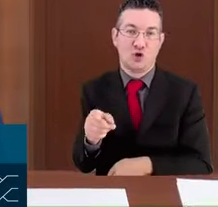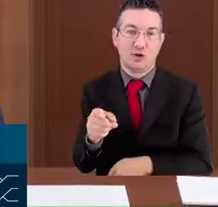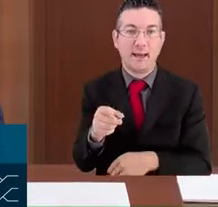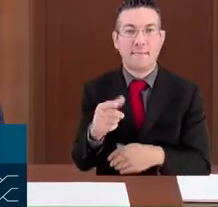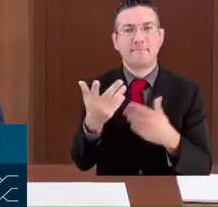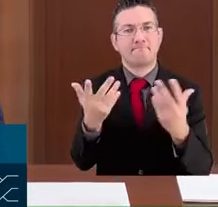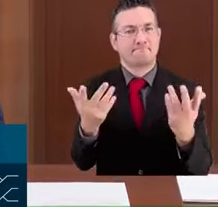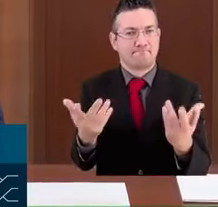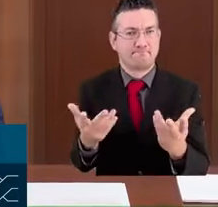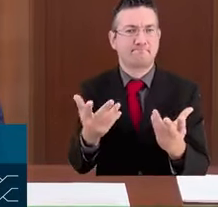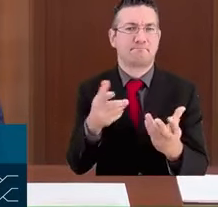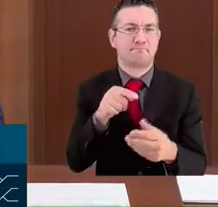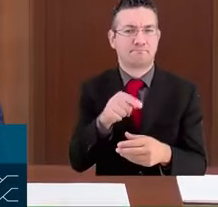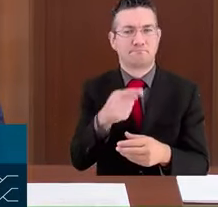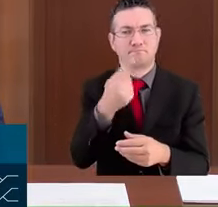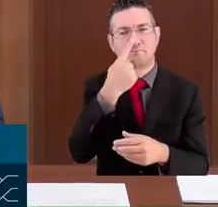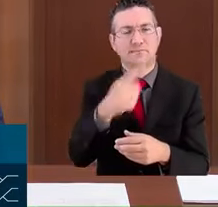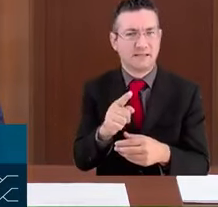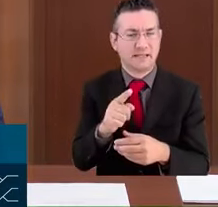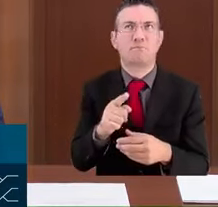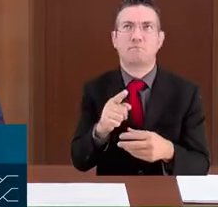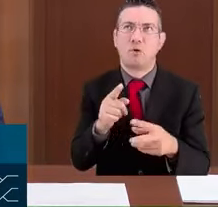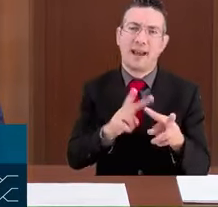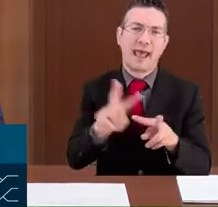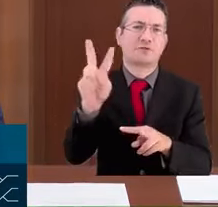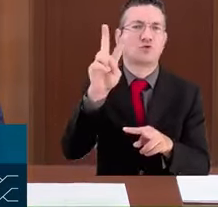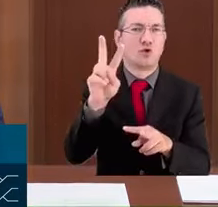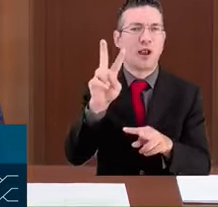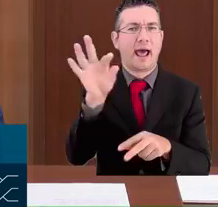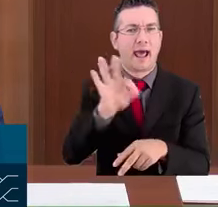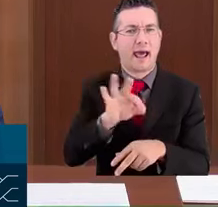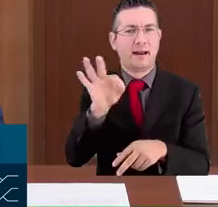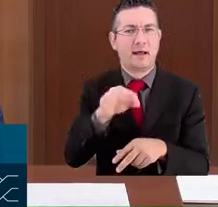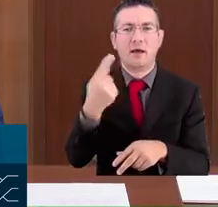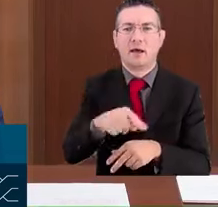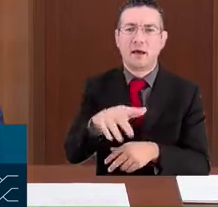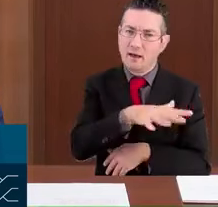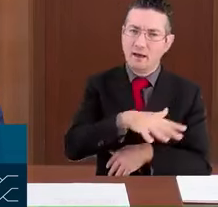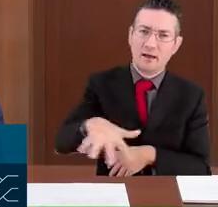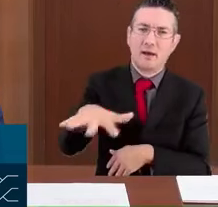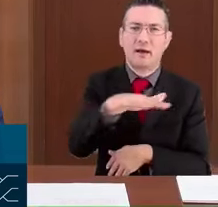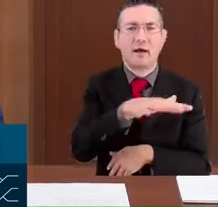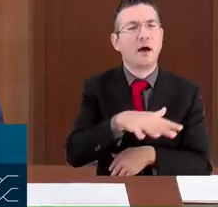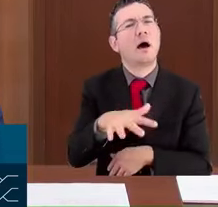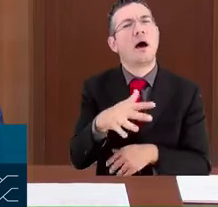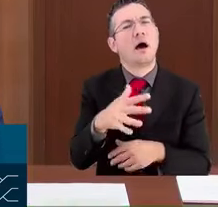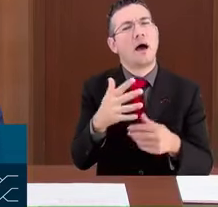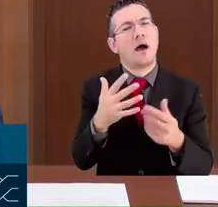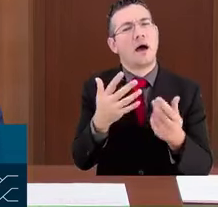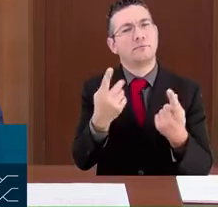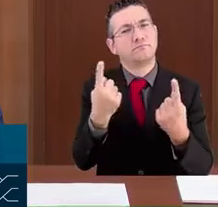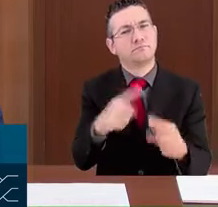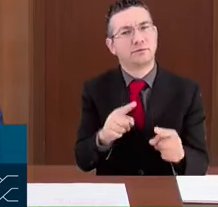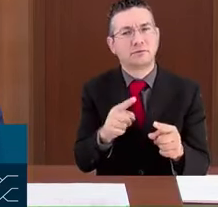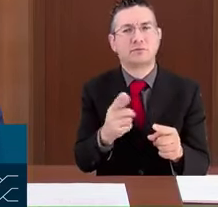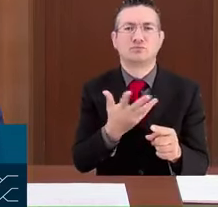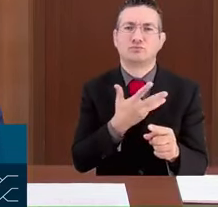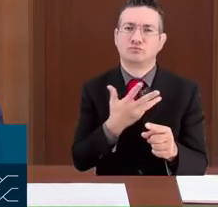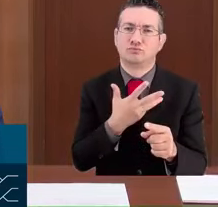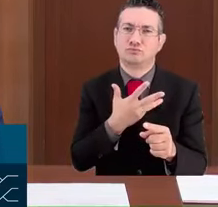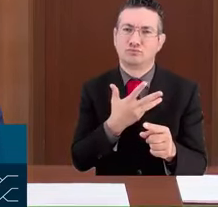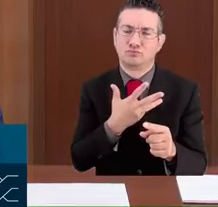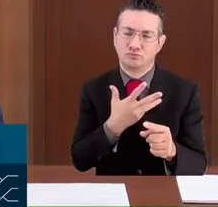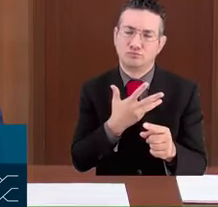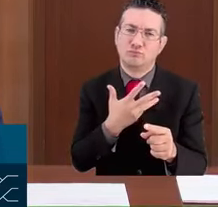amati in media con una linea nazionale che vede le aziende di questo settore essere aziende a parte qualche eccezione di pregio ma meglio